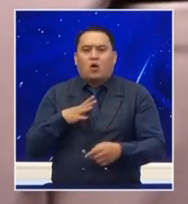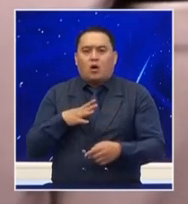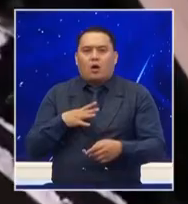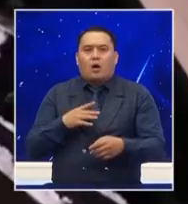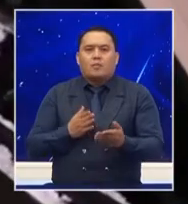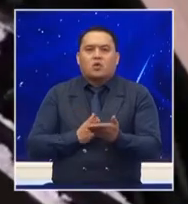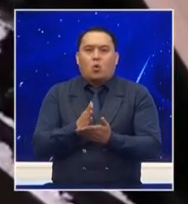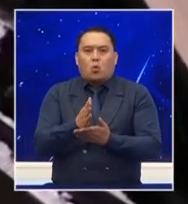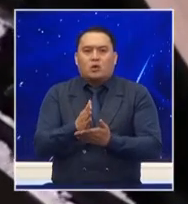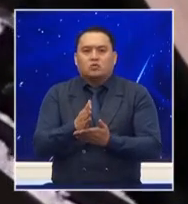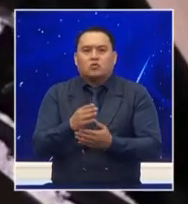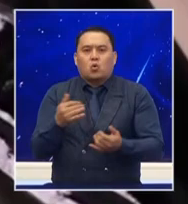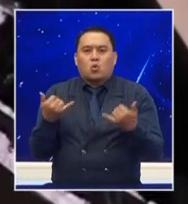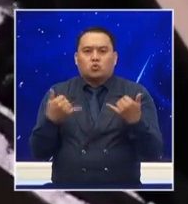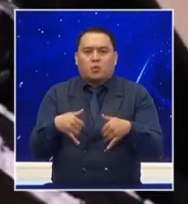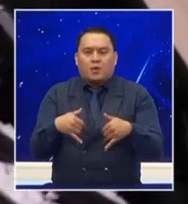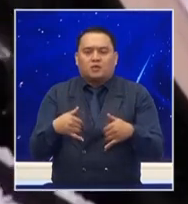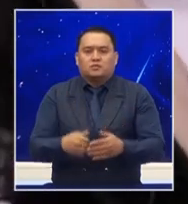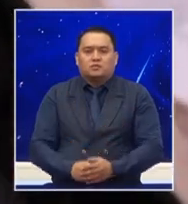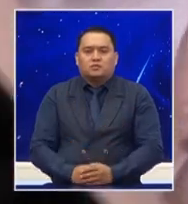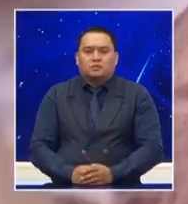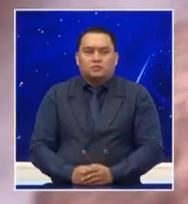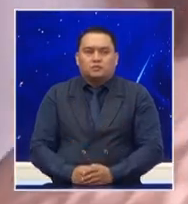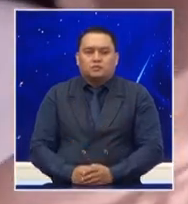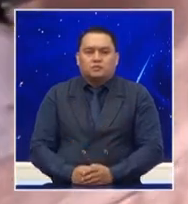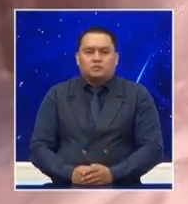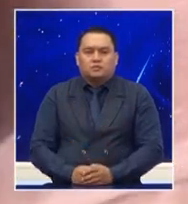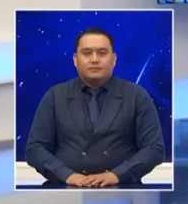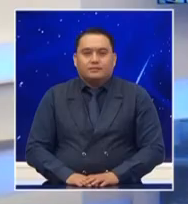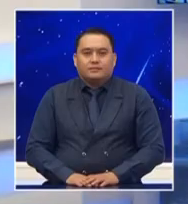обратном направлении ехала груженная бетономешалка.